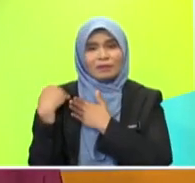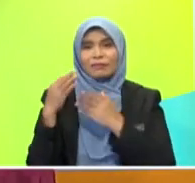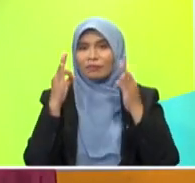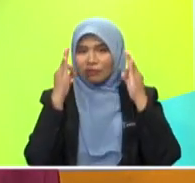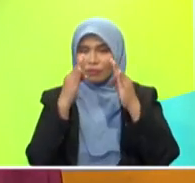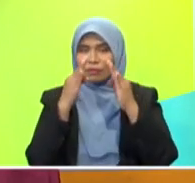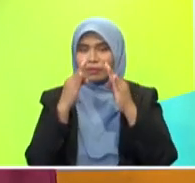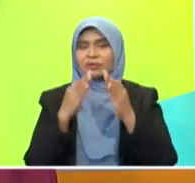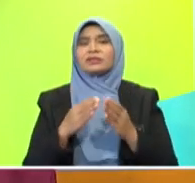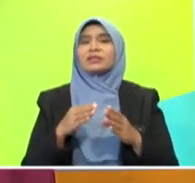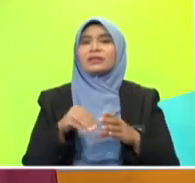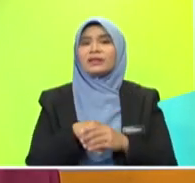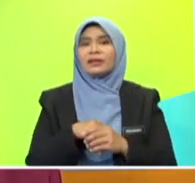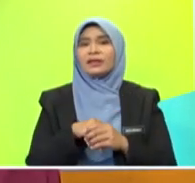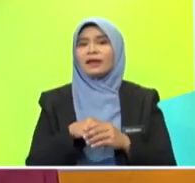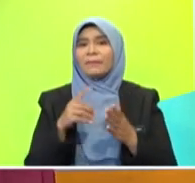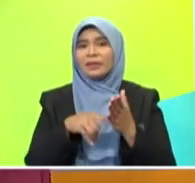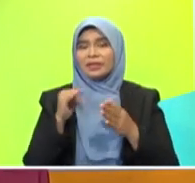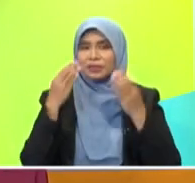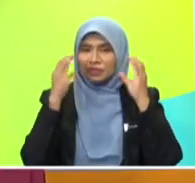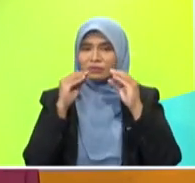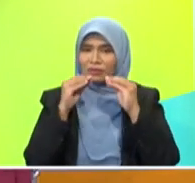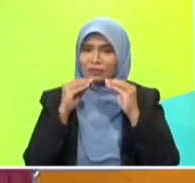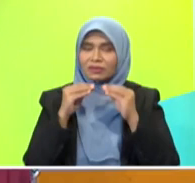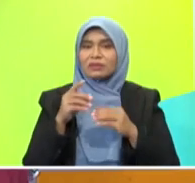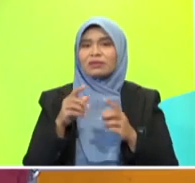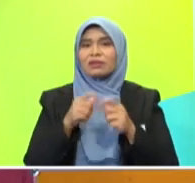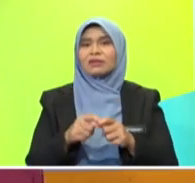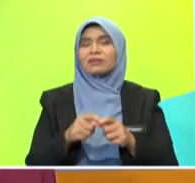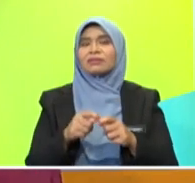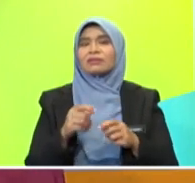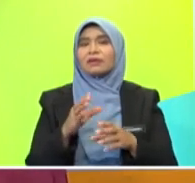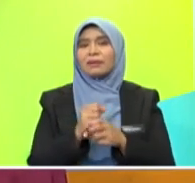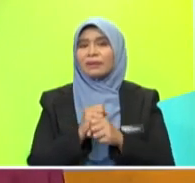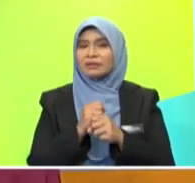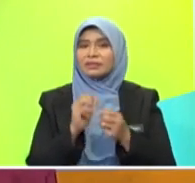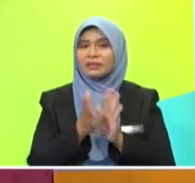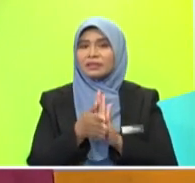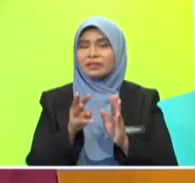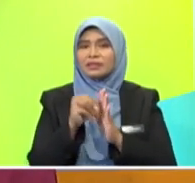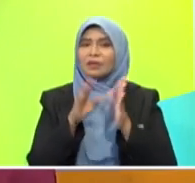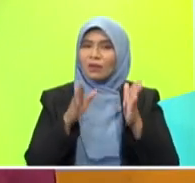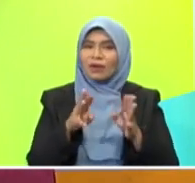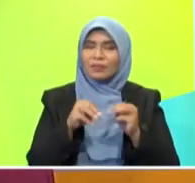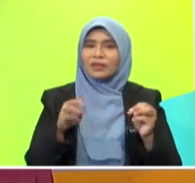menumpuk perhatian terhadap apa yang guru mengajar tentulah kamu boleh menjadi seorang muridnya